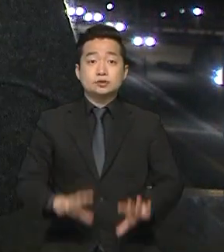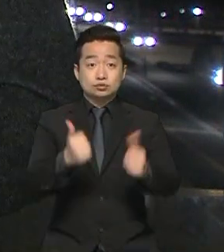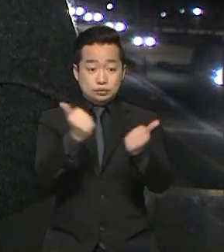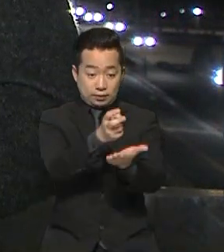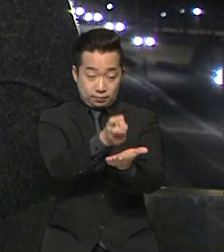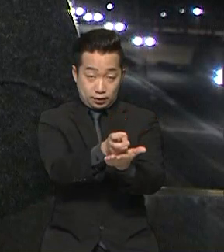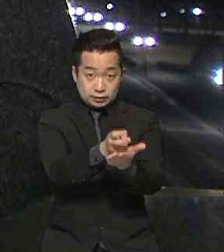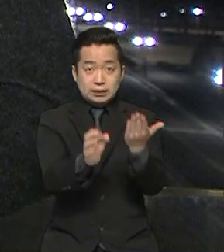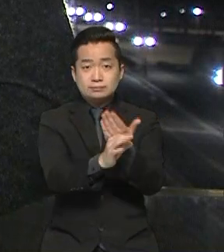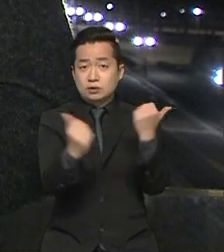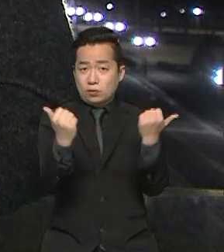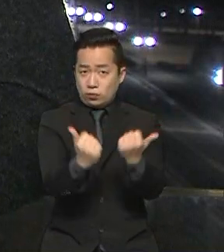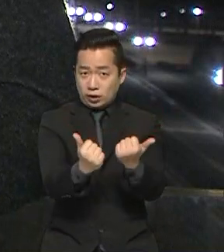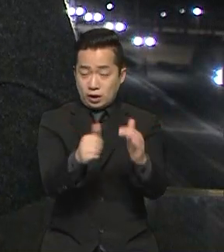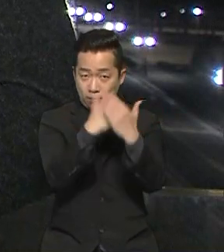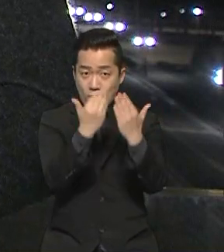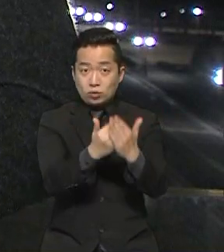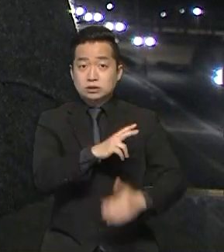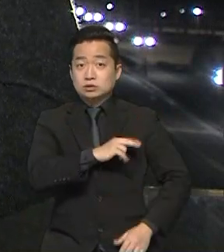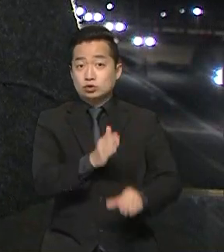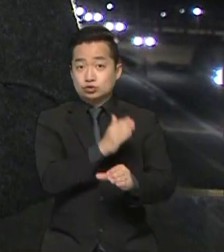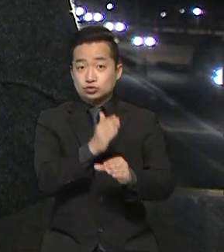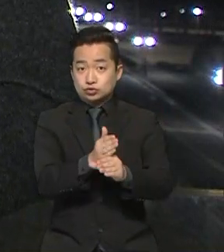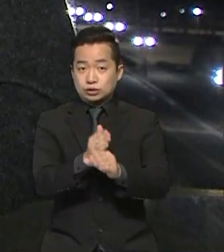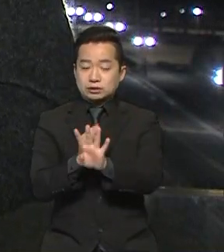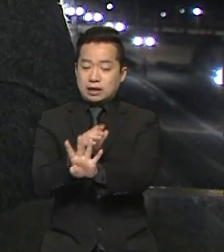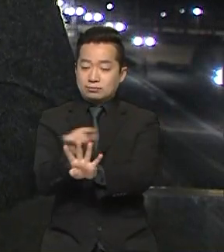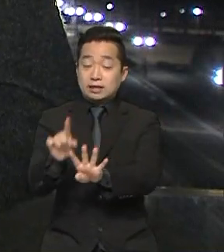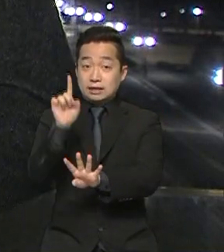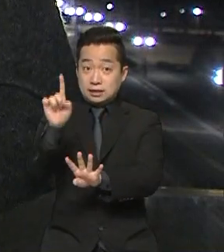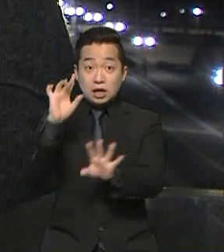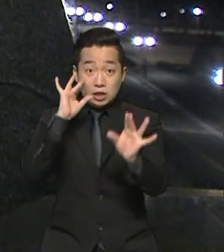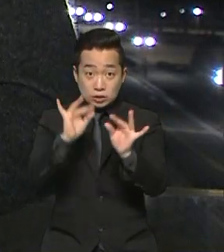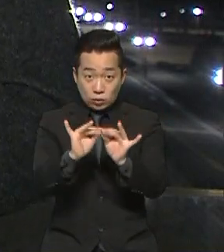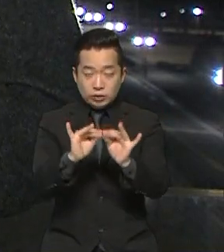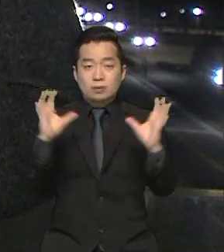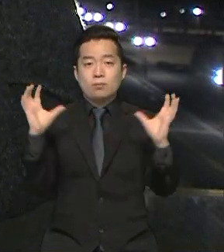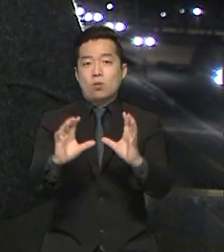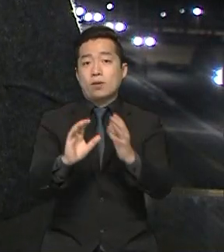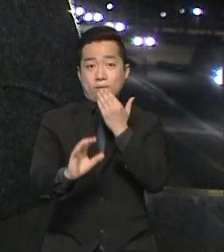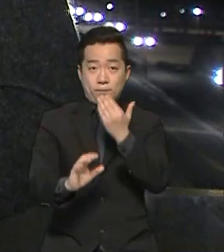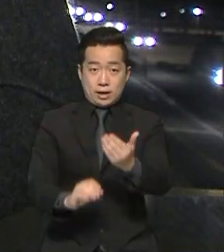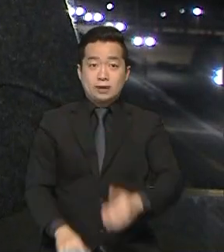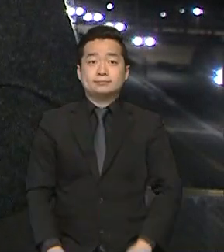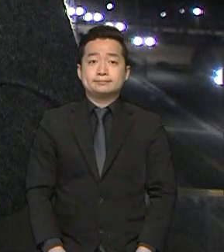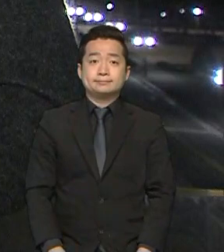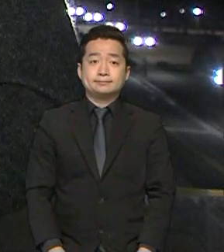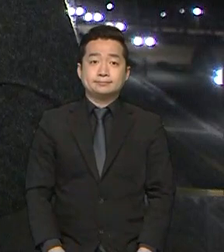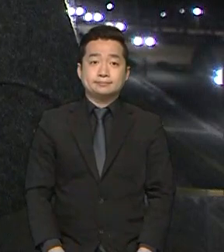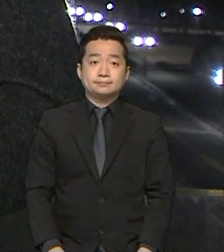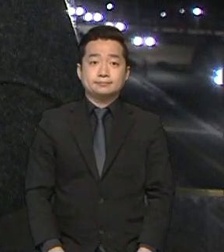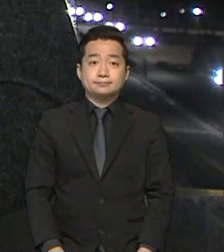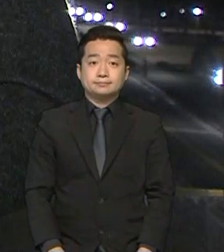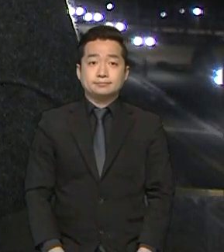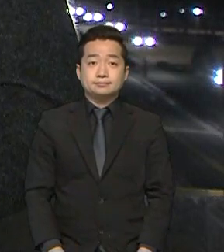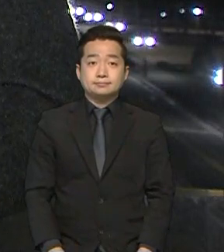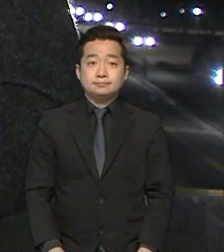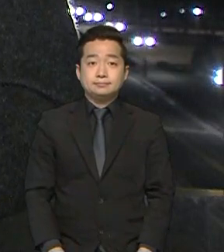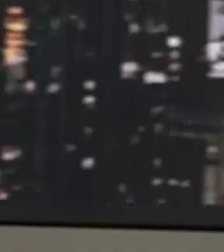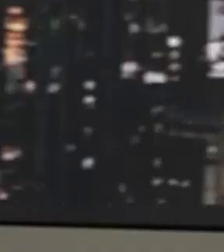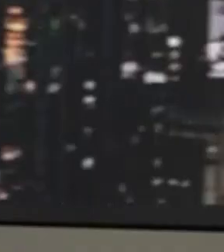국회법상 임신에는 전체 국회의원의 4분의 1 동의만 있으면 캐치할 수 있습니다 SBS 아니제입니다